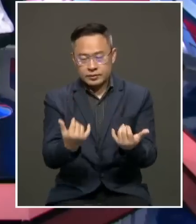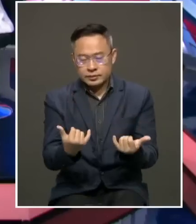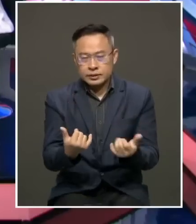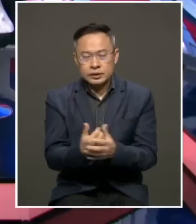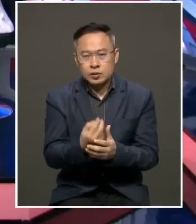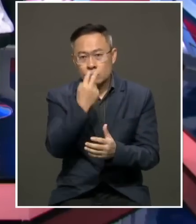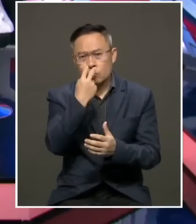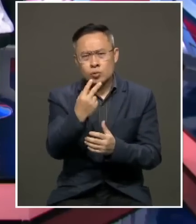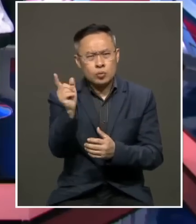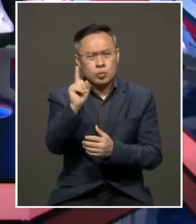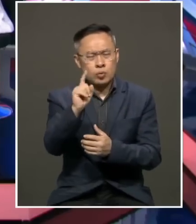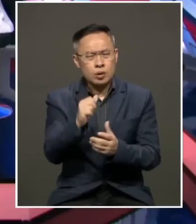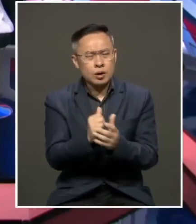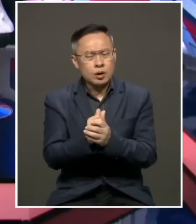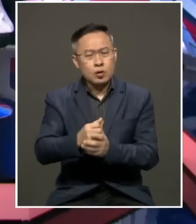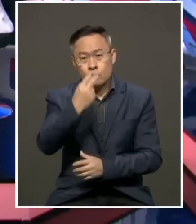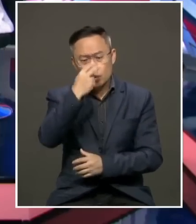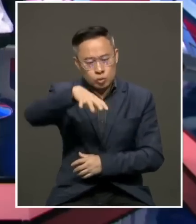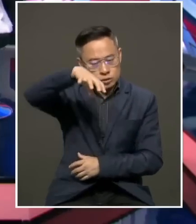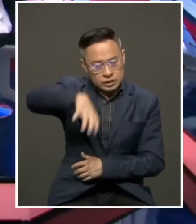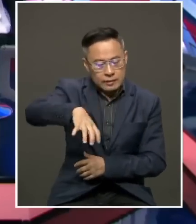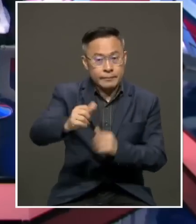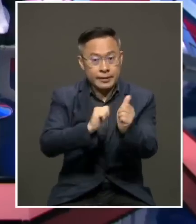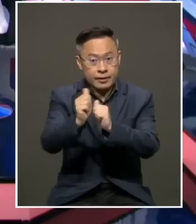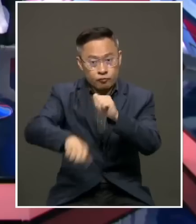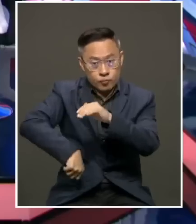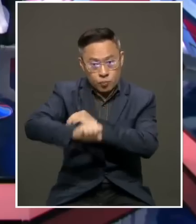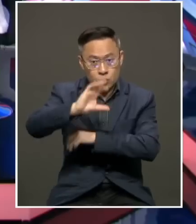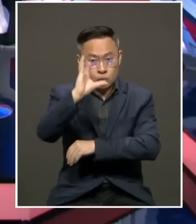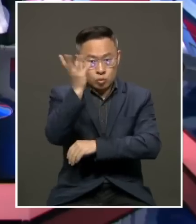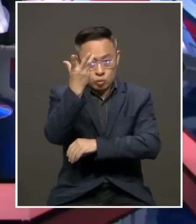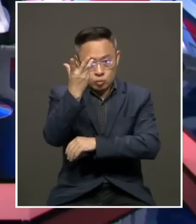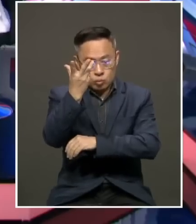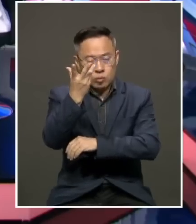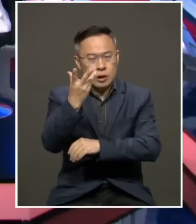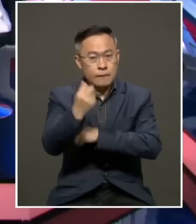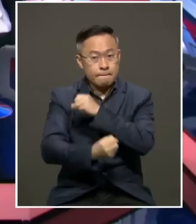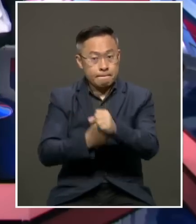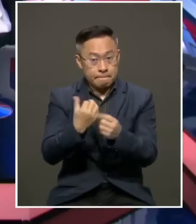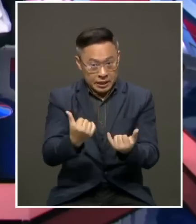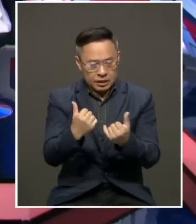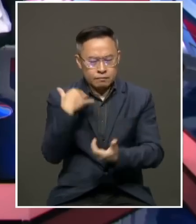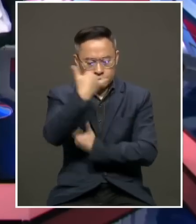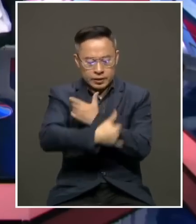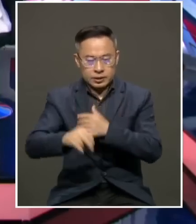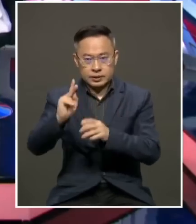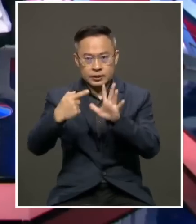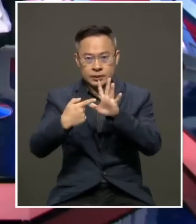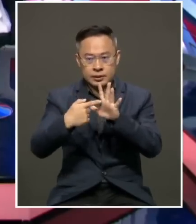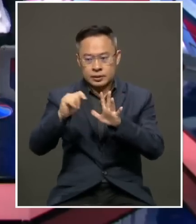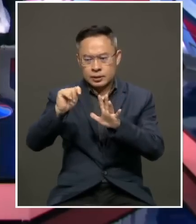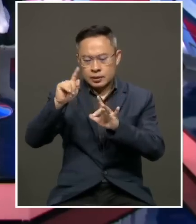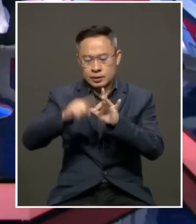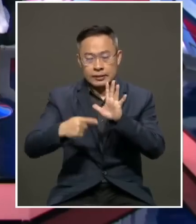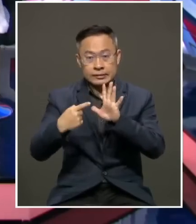ครับวันนี้เราจะพาทุกท่านนะฮะไปพรีวิวสนามแข่งขันในศึกฟุตบอลโลกปลายปีนี้ที่กาตาร์กันหน่อยนะครับมาแนะนำหน่อย